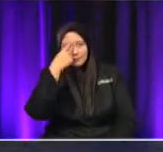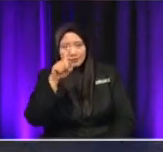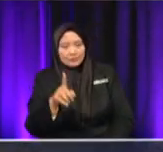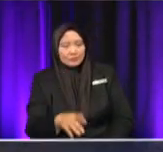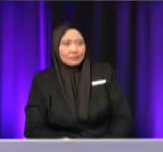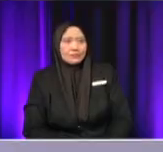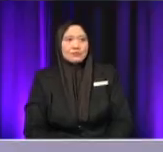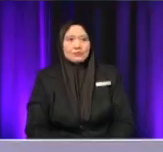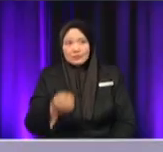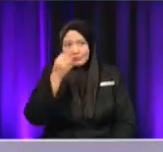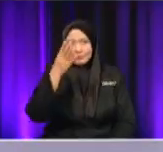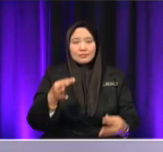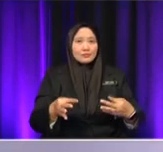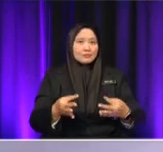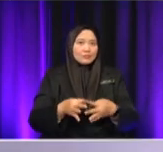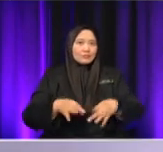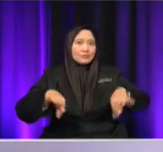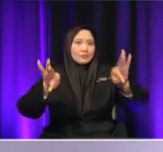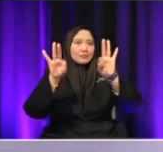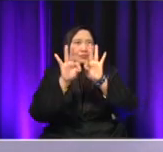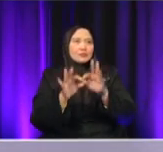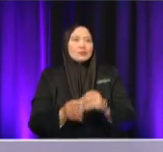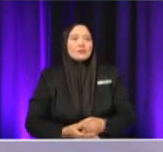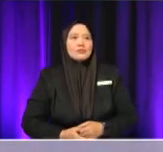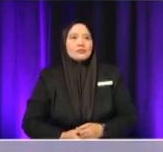menerapkan kasih sayang di dalam keluarga